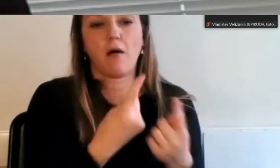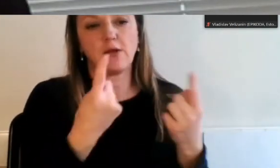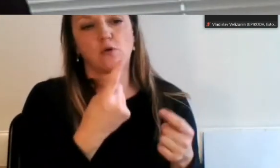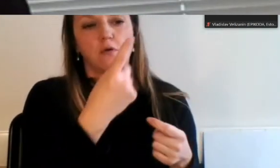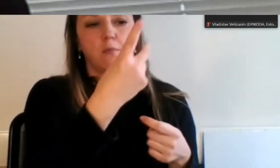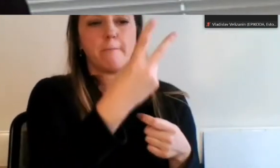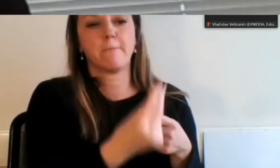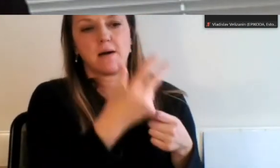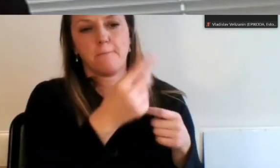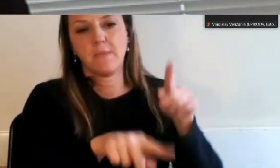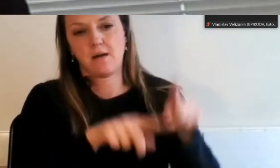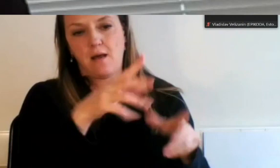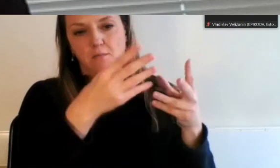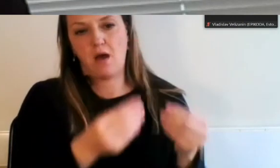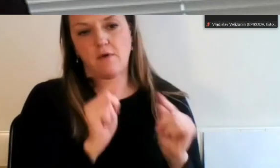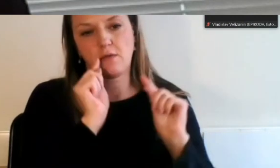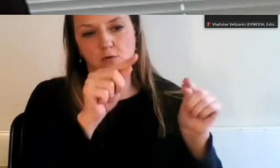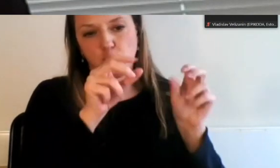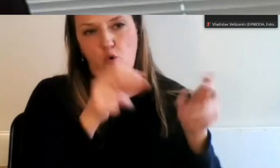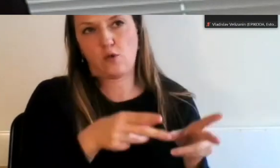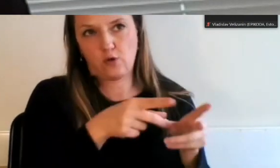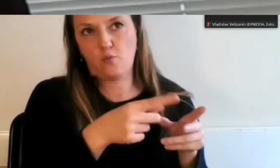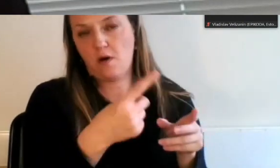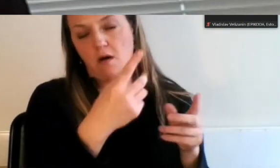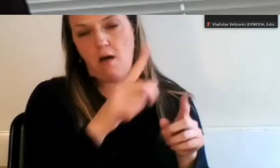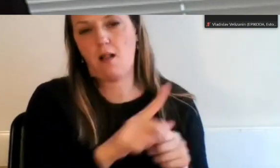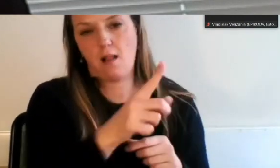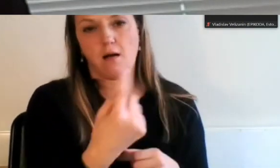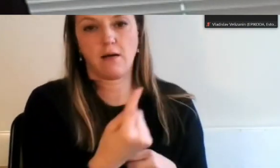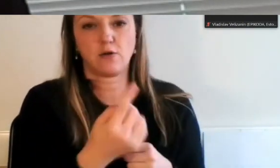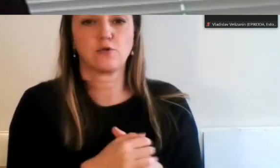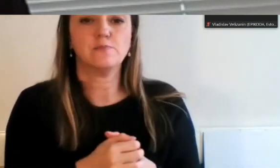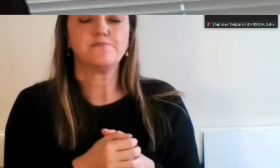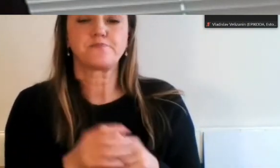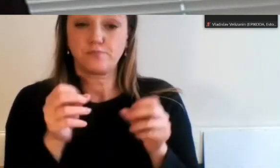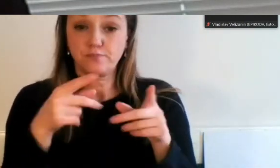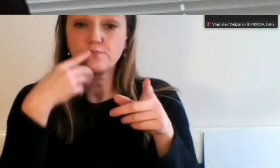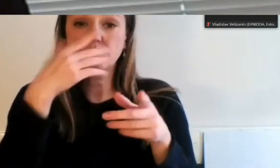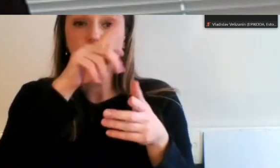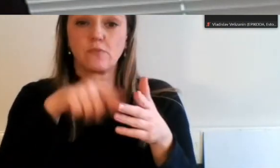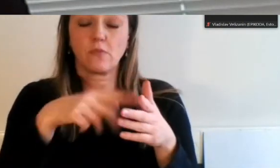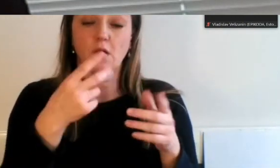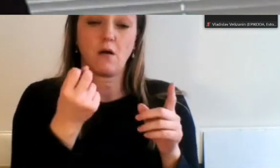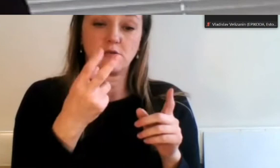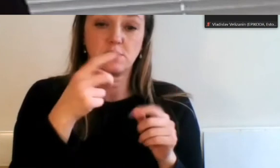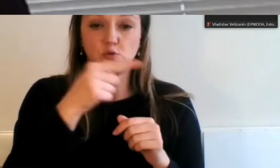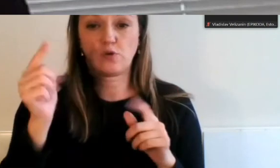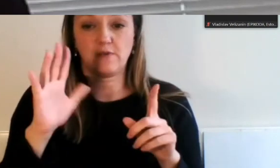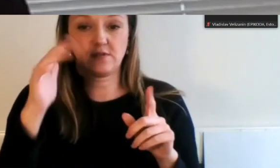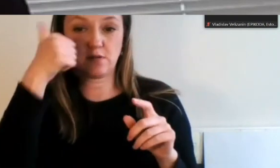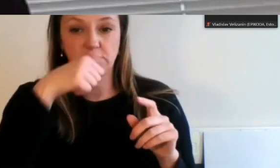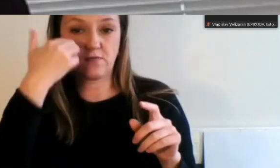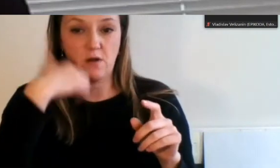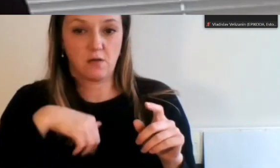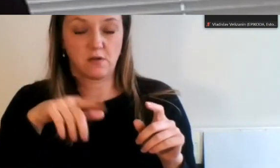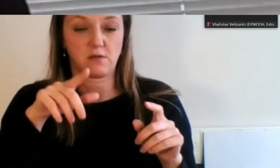kaitset pole ja kui antikehad on nii kõrgel, et labor ei suuda seda numbrit välja öelda, et on nii palju,